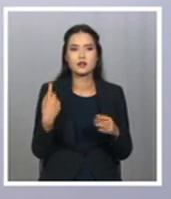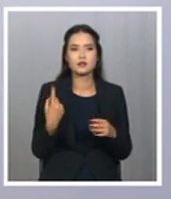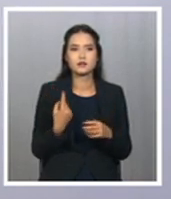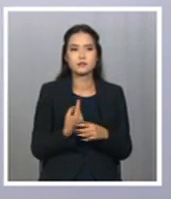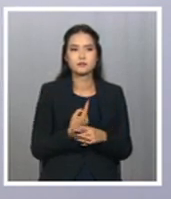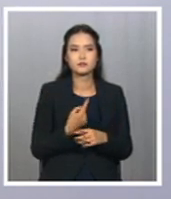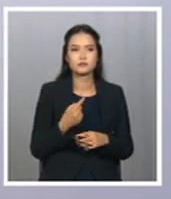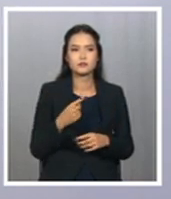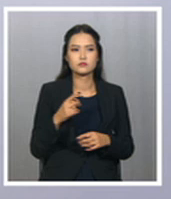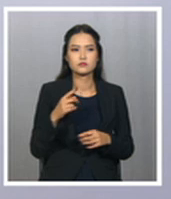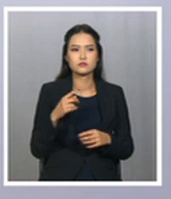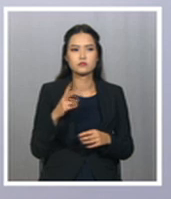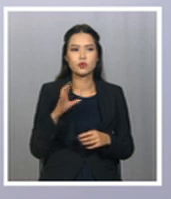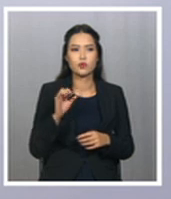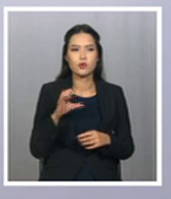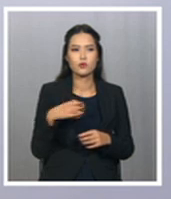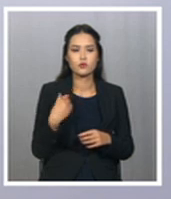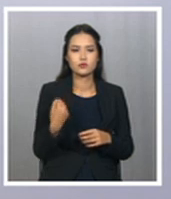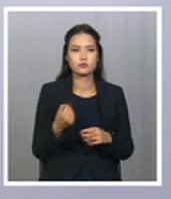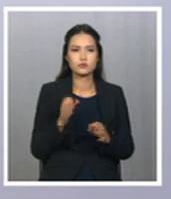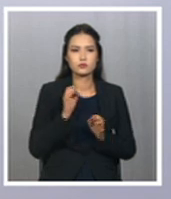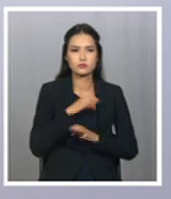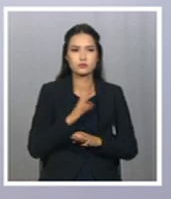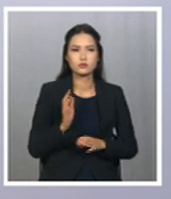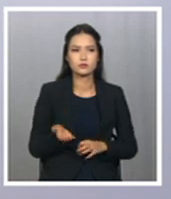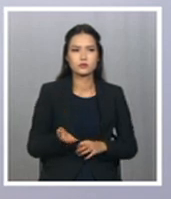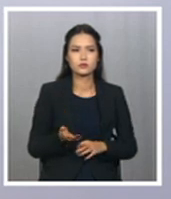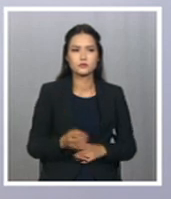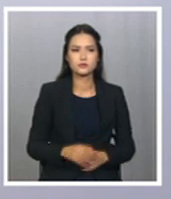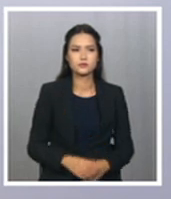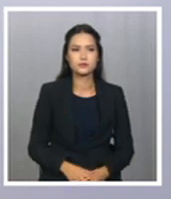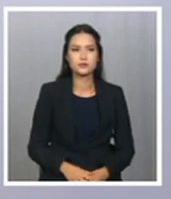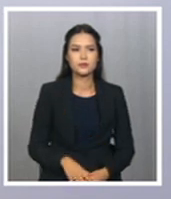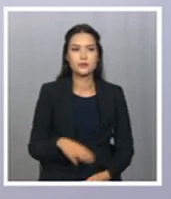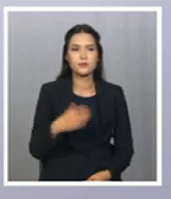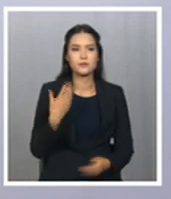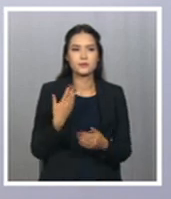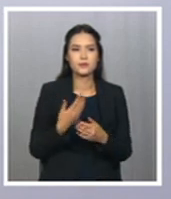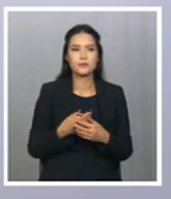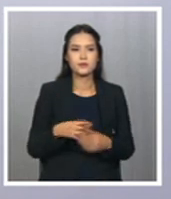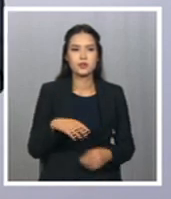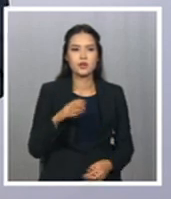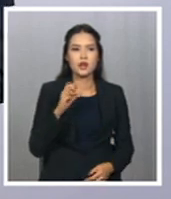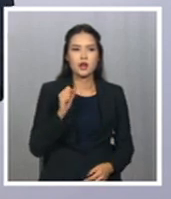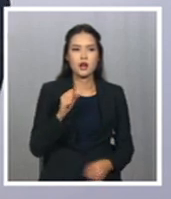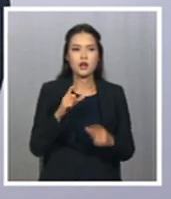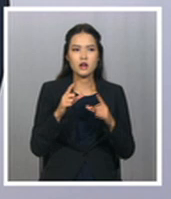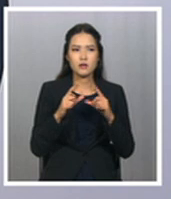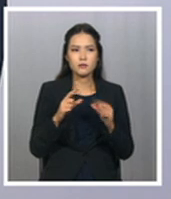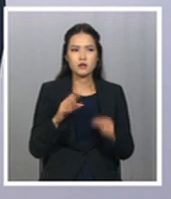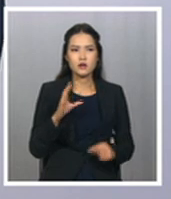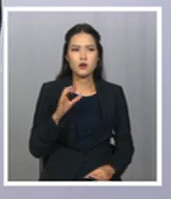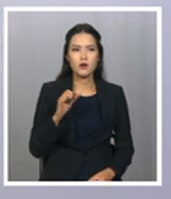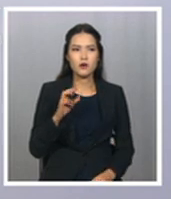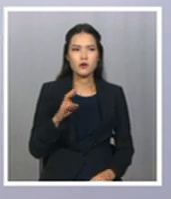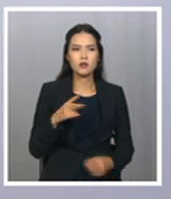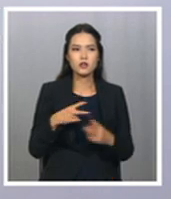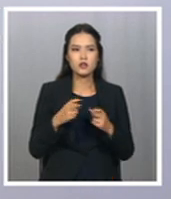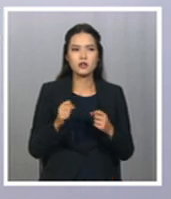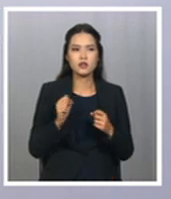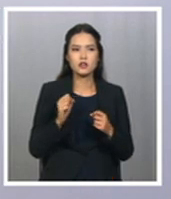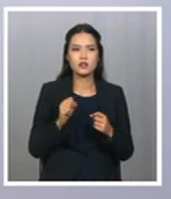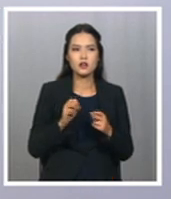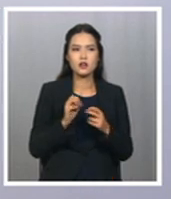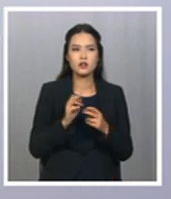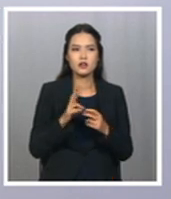болатынбыз. Ал енді сол бойынша іздейік. Мысалы, A бұрышының косинусы деп, біз